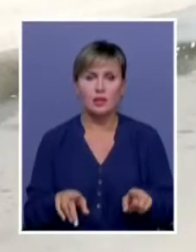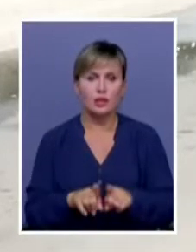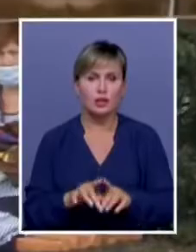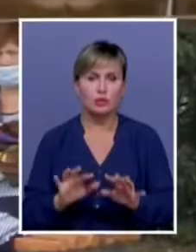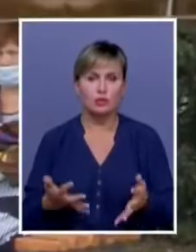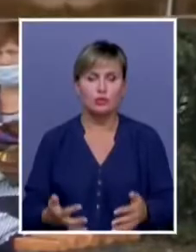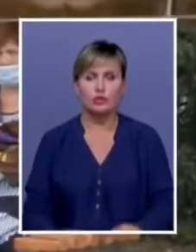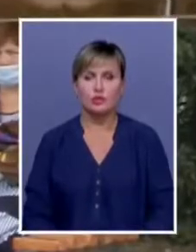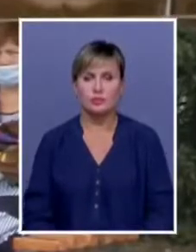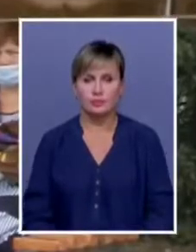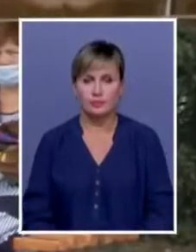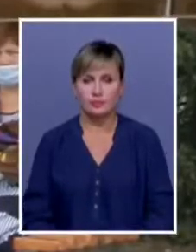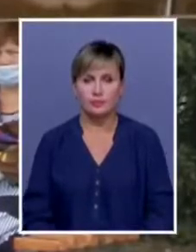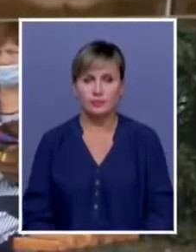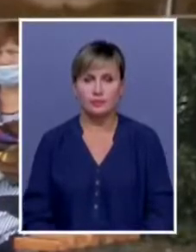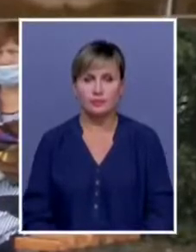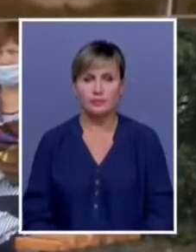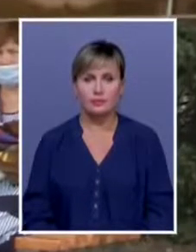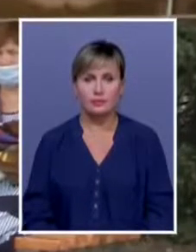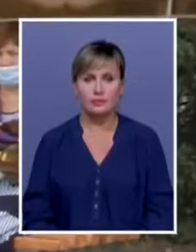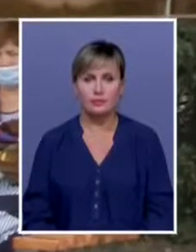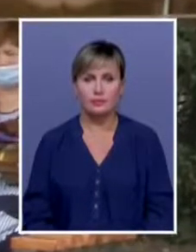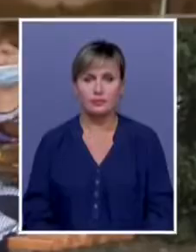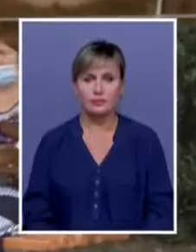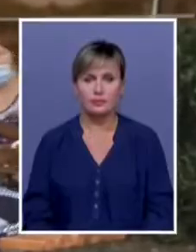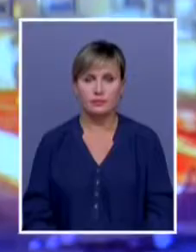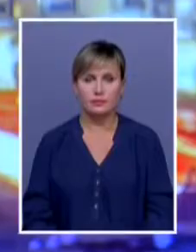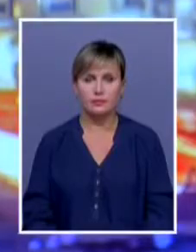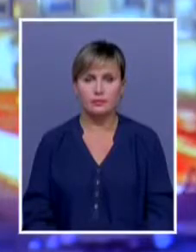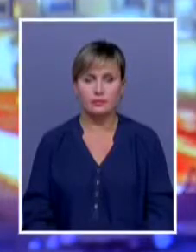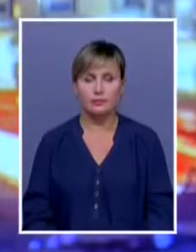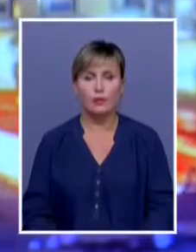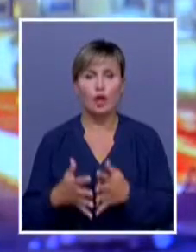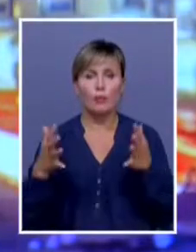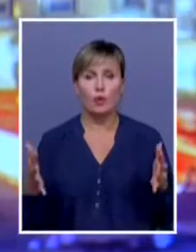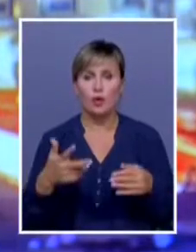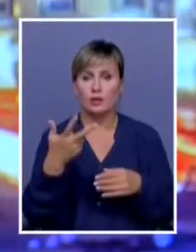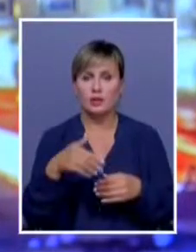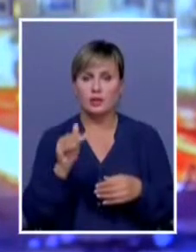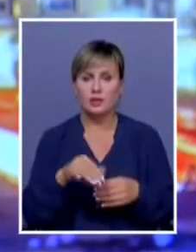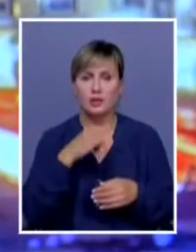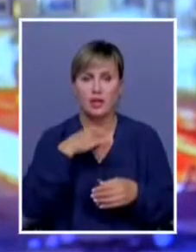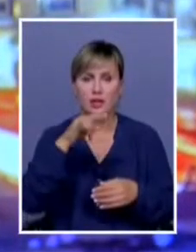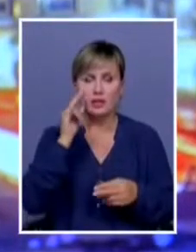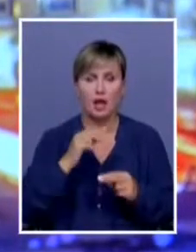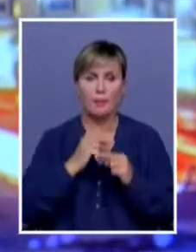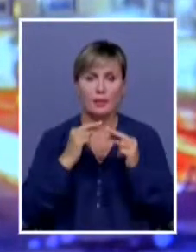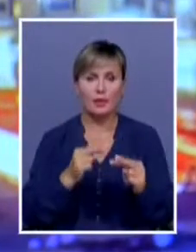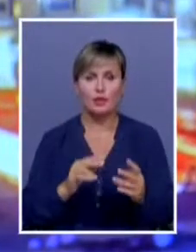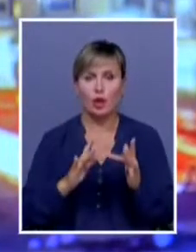фактов. Айдана Нураш, Сагынгали Мунайтпасов, телеканал «Алматы». Более 30 тысяч казахстанцев обратились